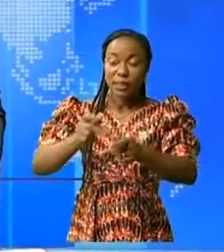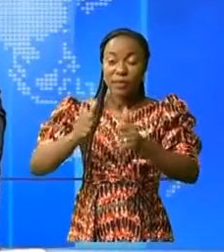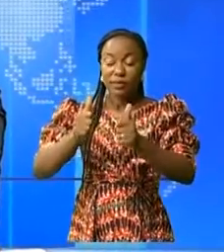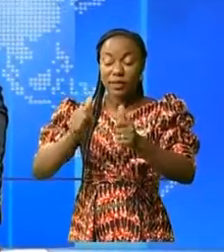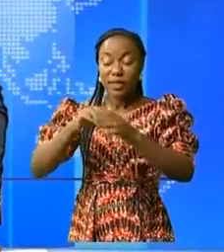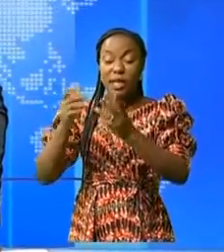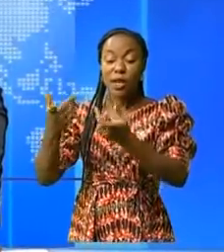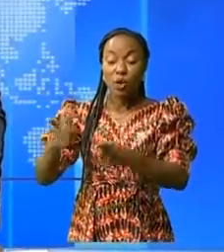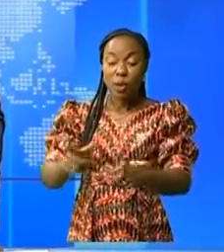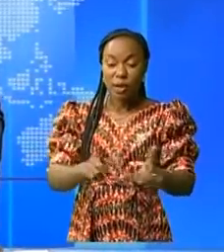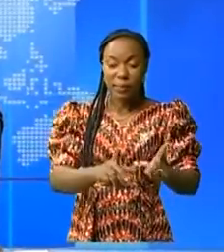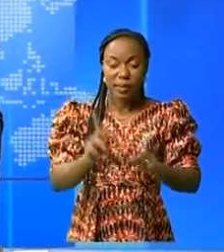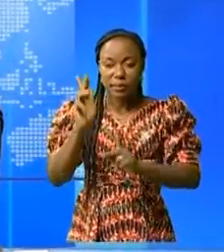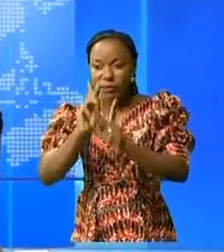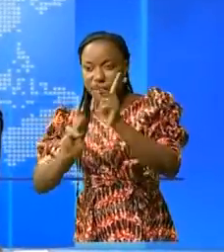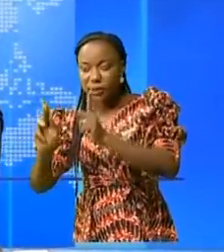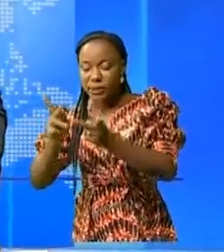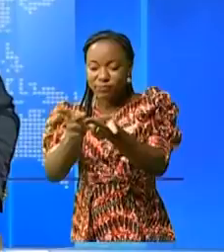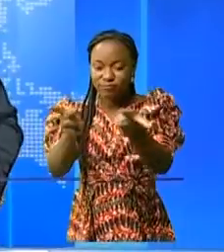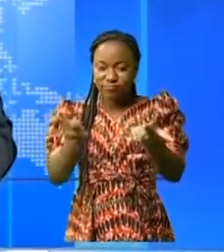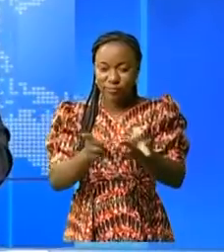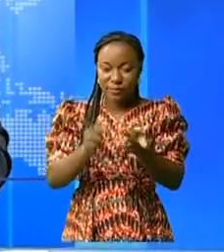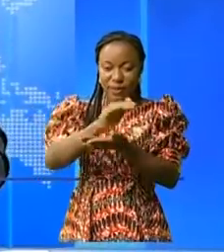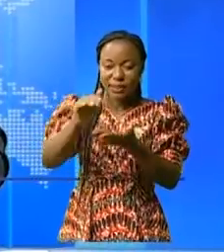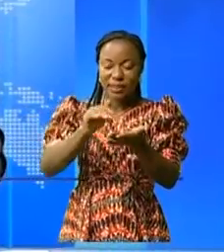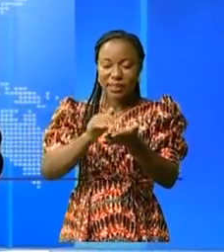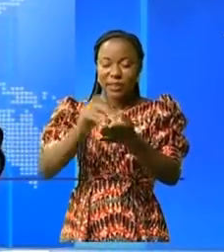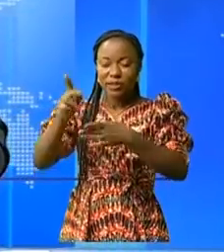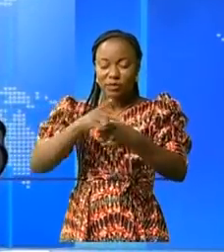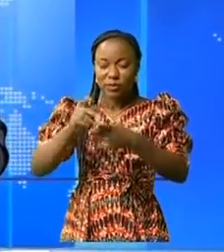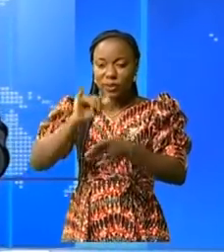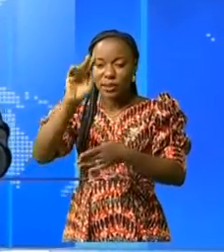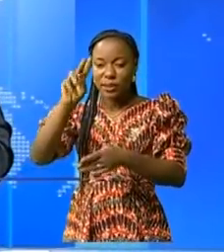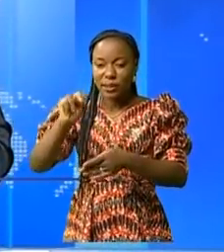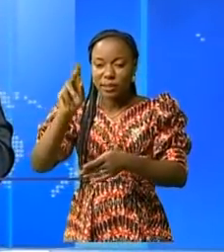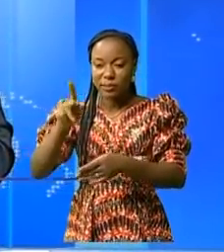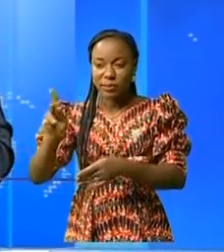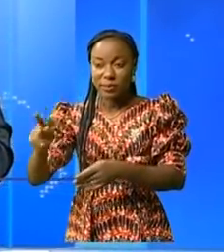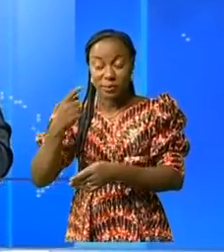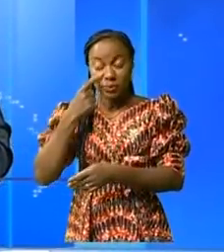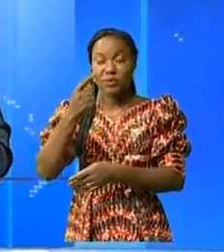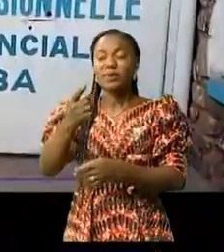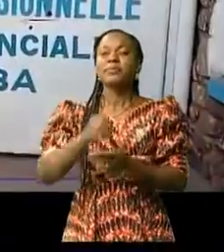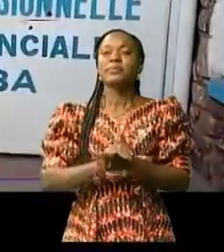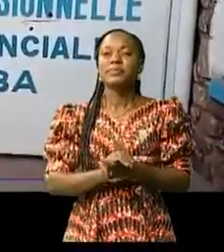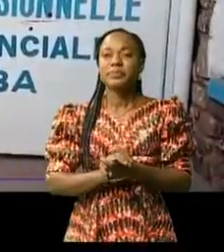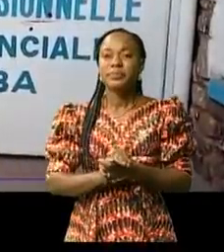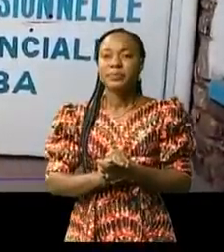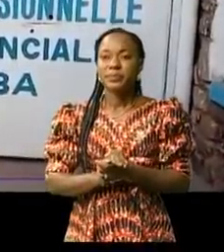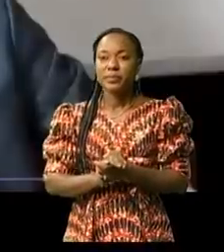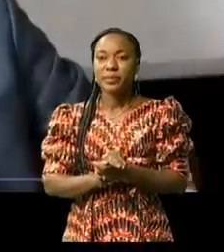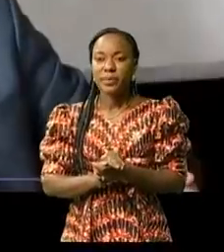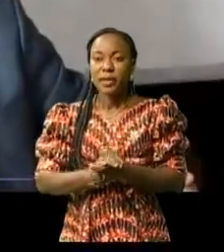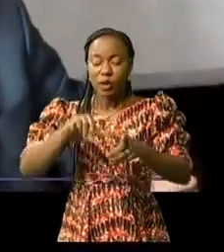visité le site où sera érigé un grand centre de formation et npp commentaires betty à manille tout a commencé